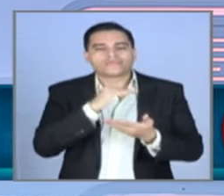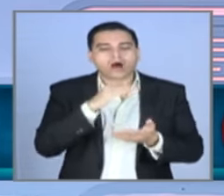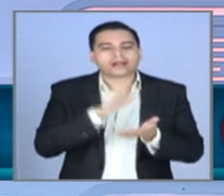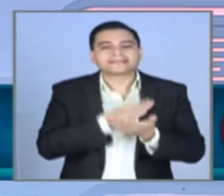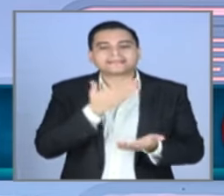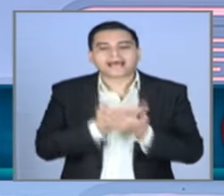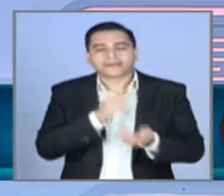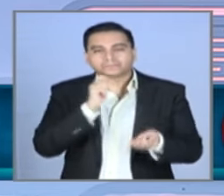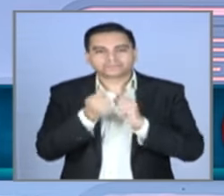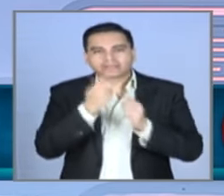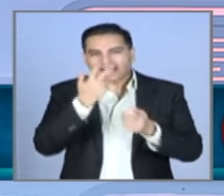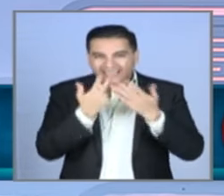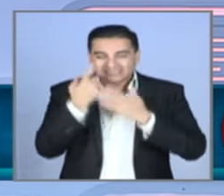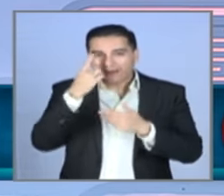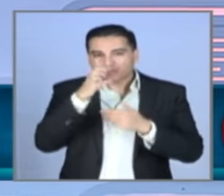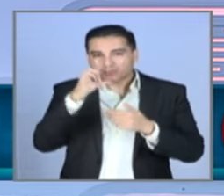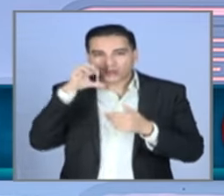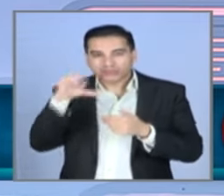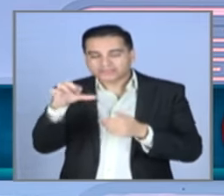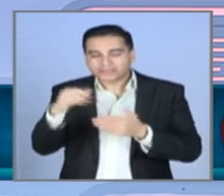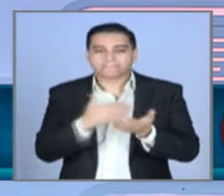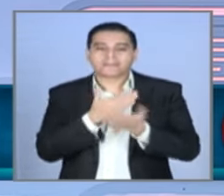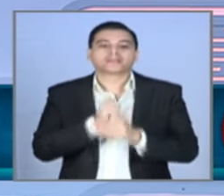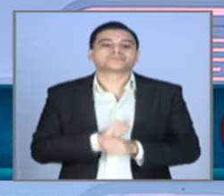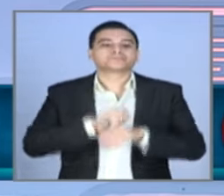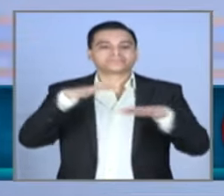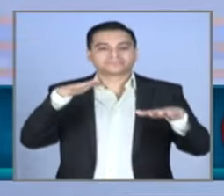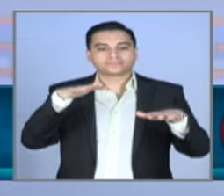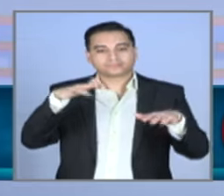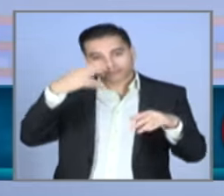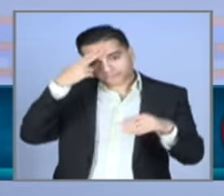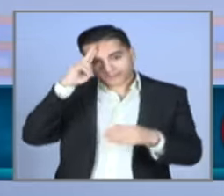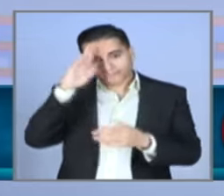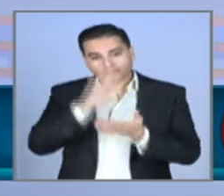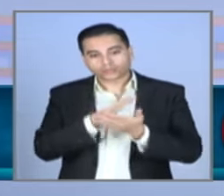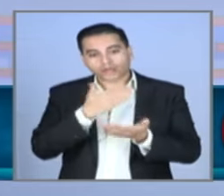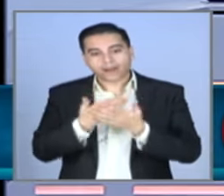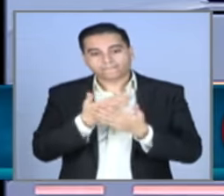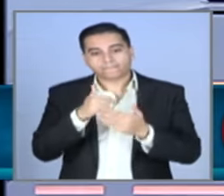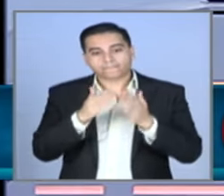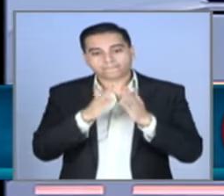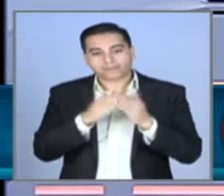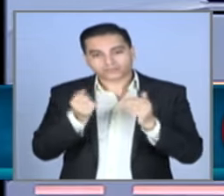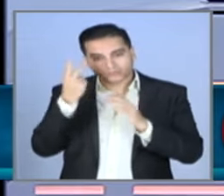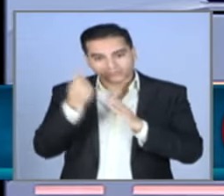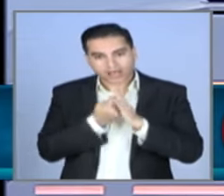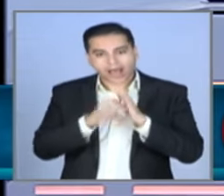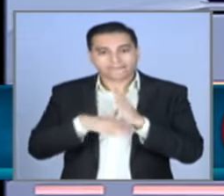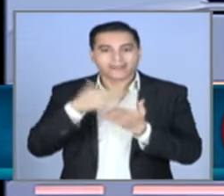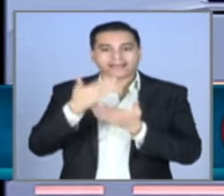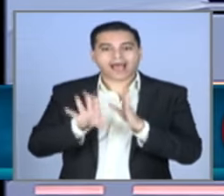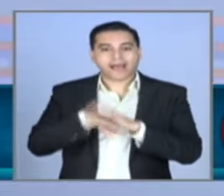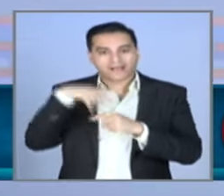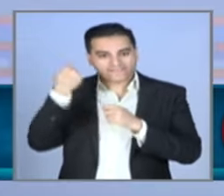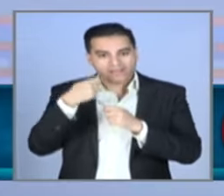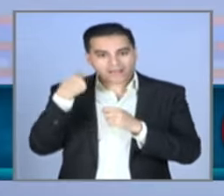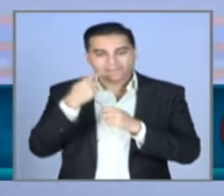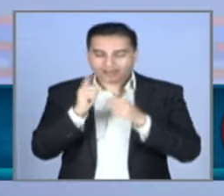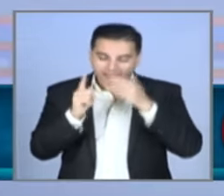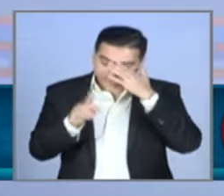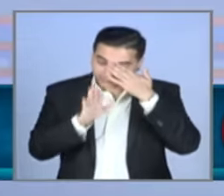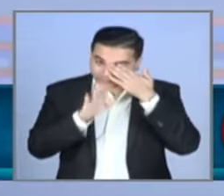ترجمها في التسعينيات ونشر. مين بقى؟ هو اتعمل له فيلم؟ لا أنا